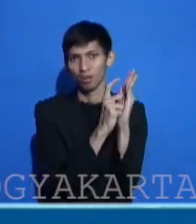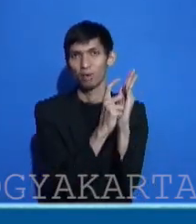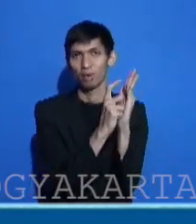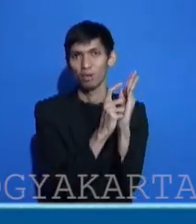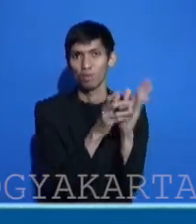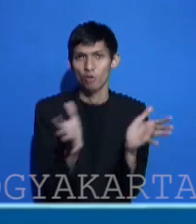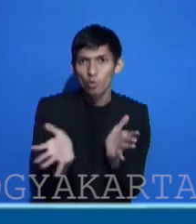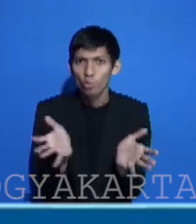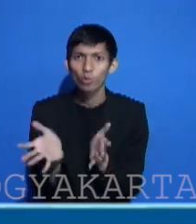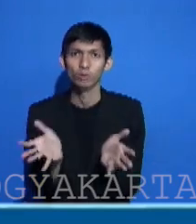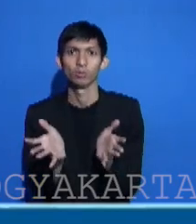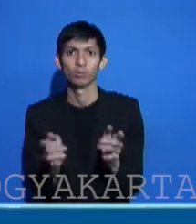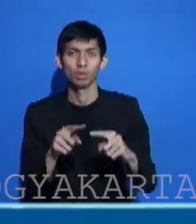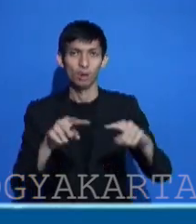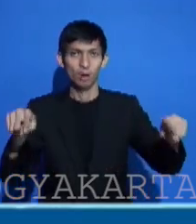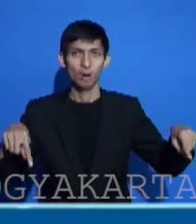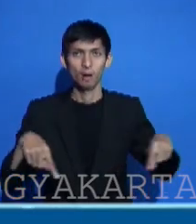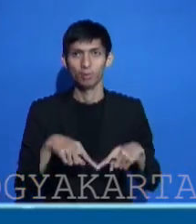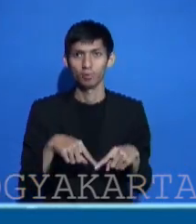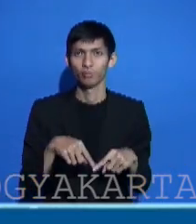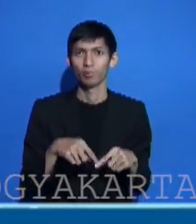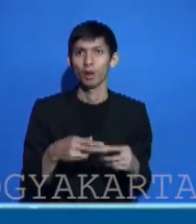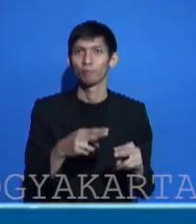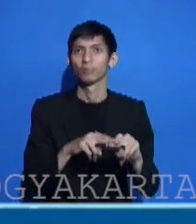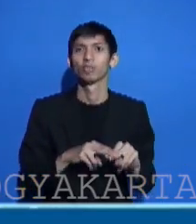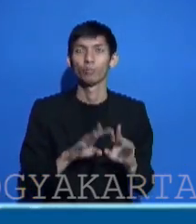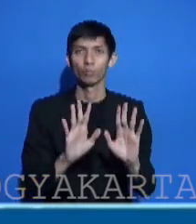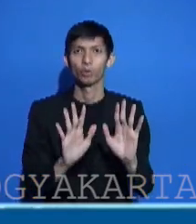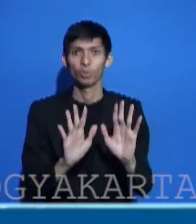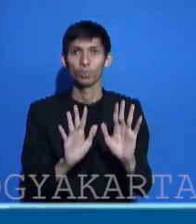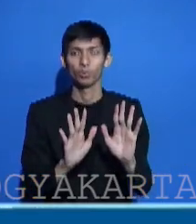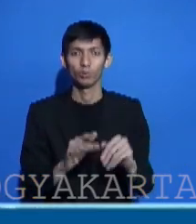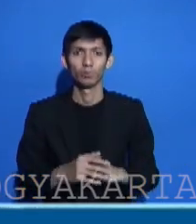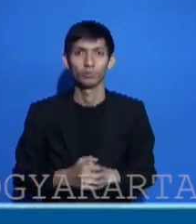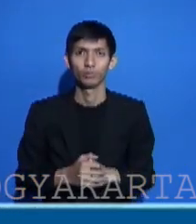menikahim tiang Sanes tukijo Nambung beragama keluarga